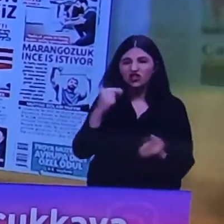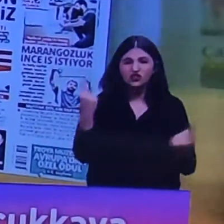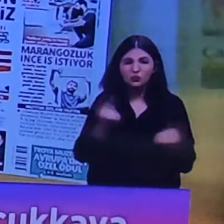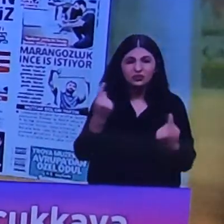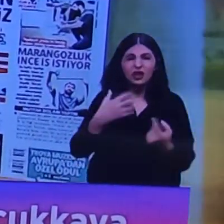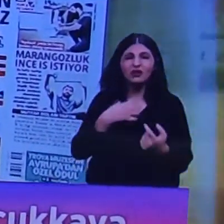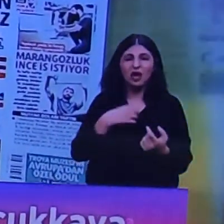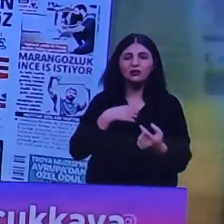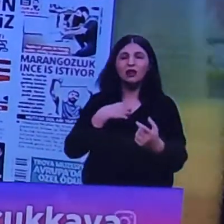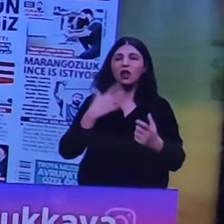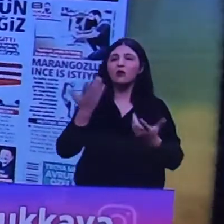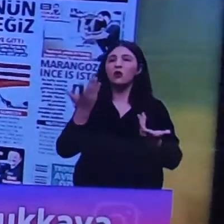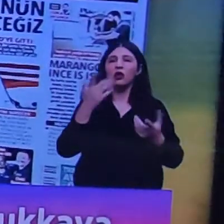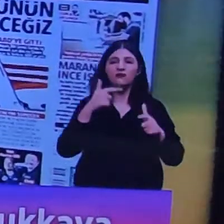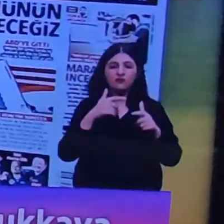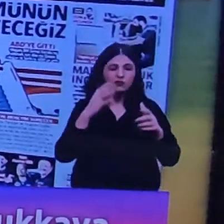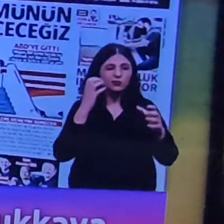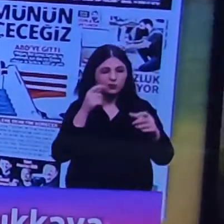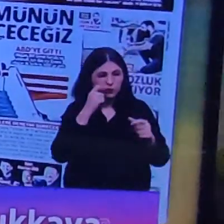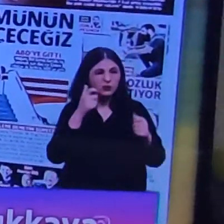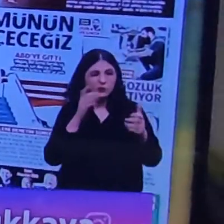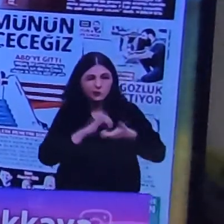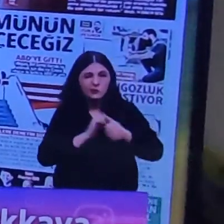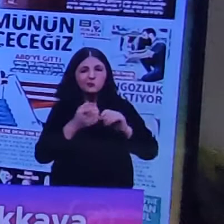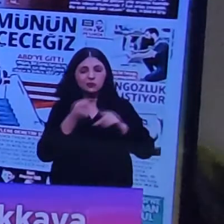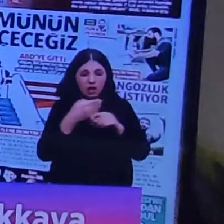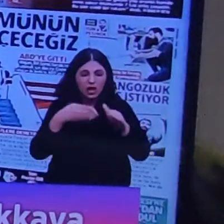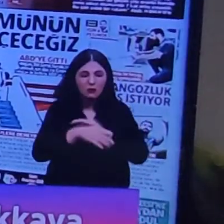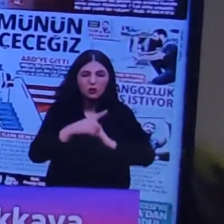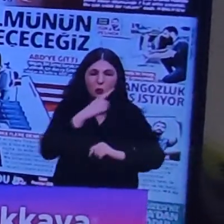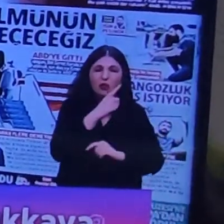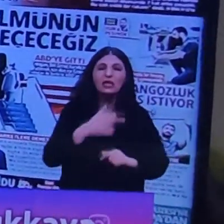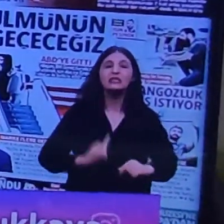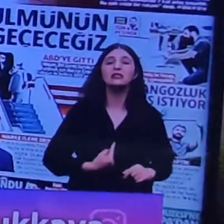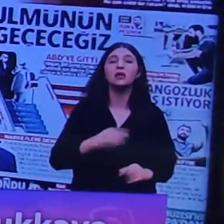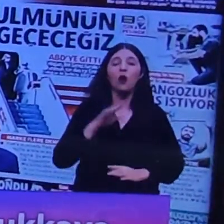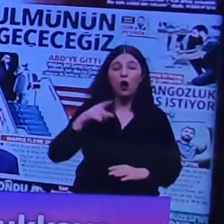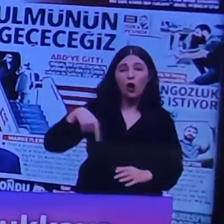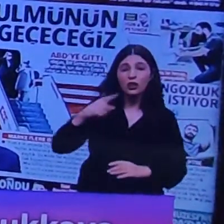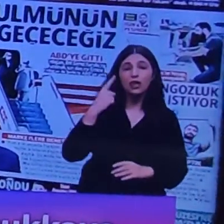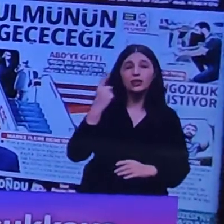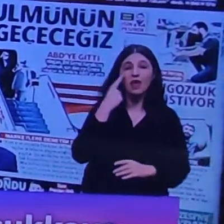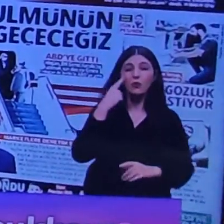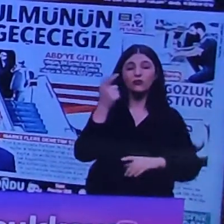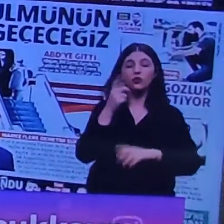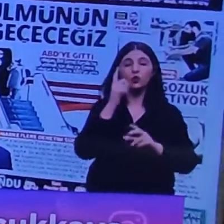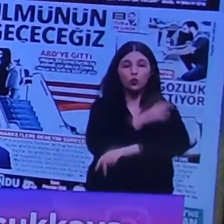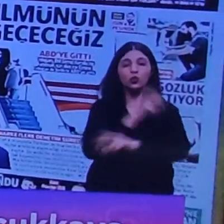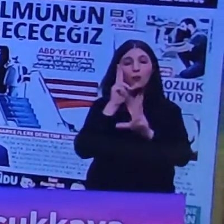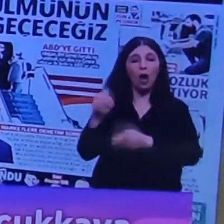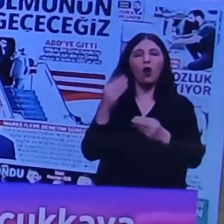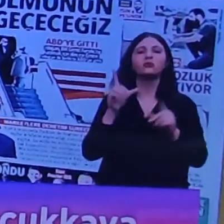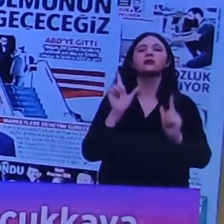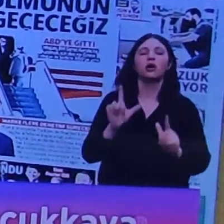hiçbirisi kendilerini tarikat ve cemaat yurtlarına gitmek zorunda hissetmesinler. Hayır. Onlar devletimizin yurtlarında